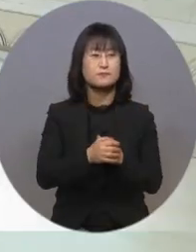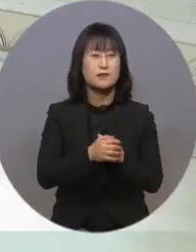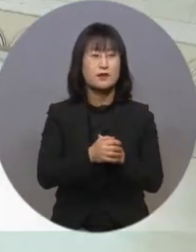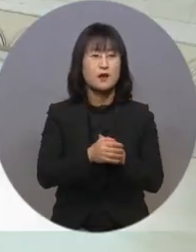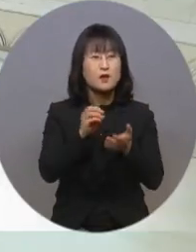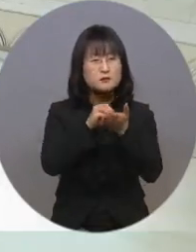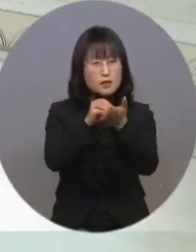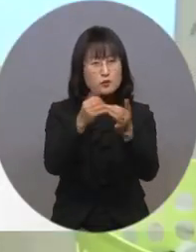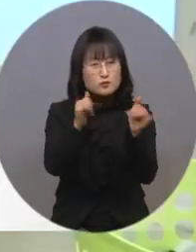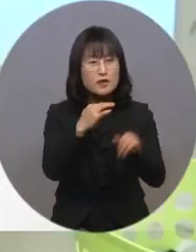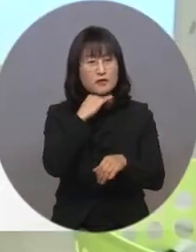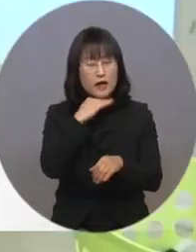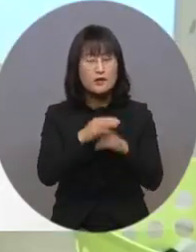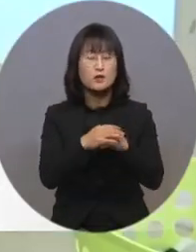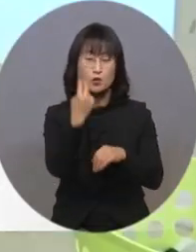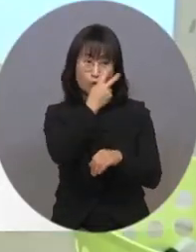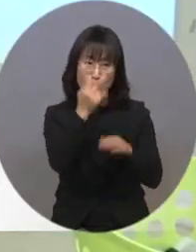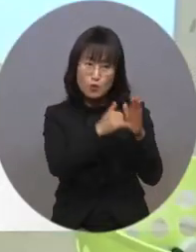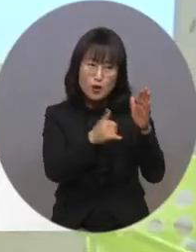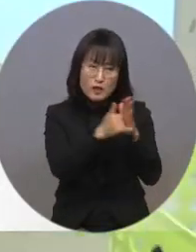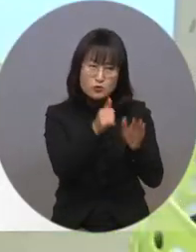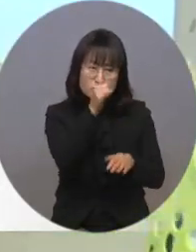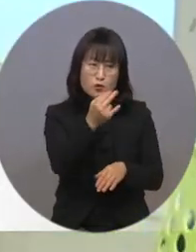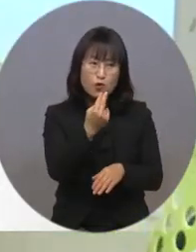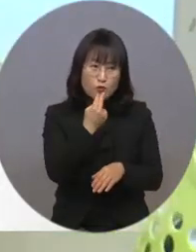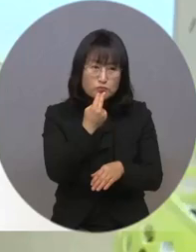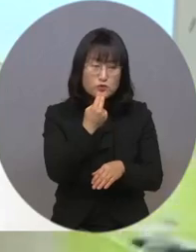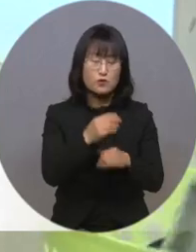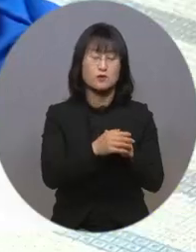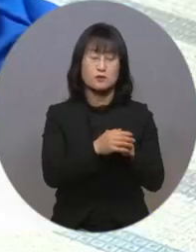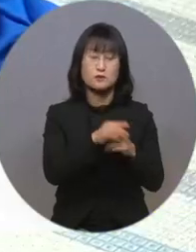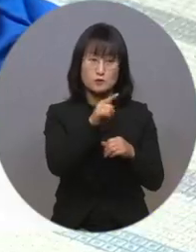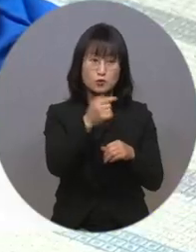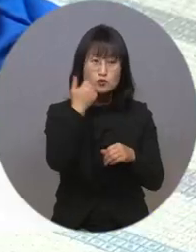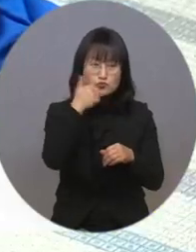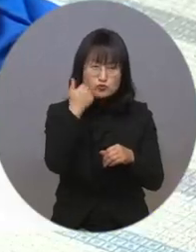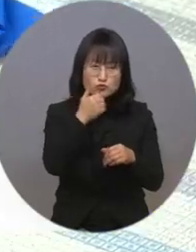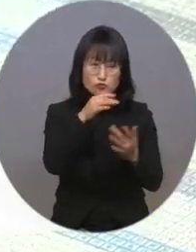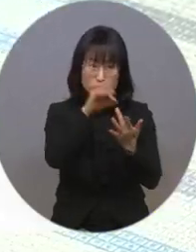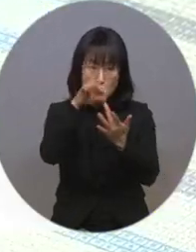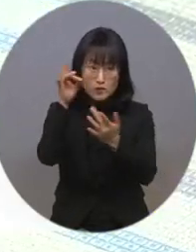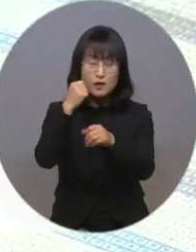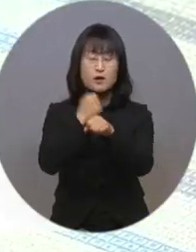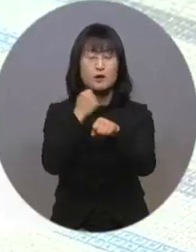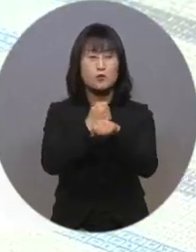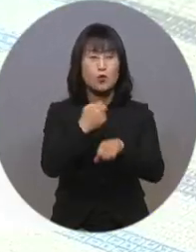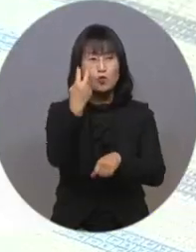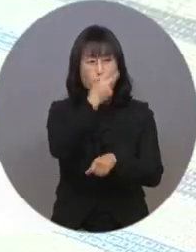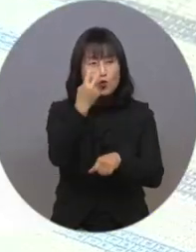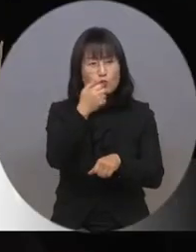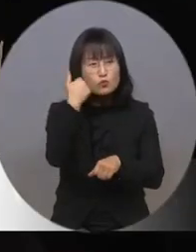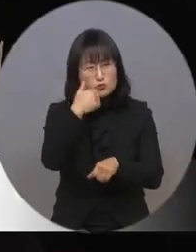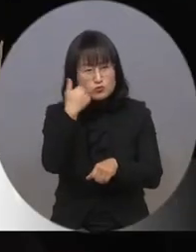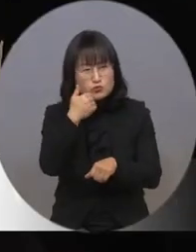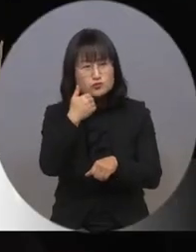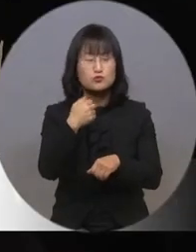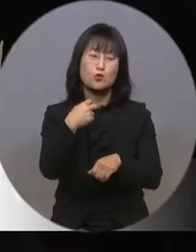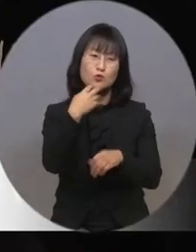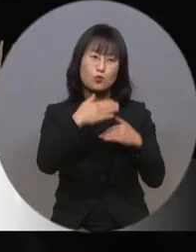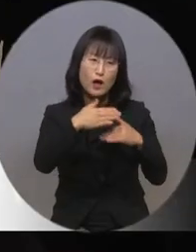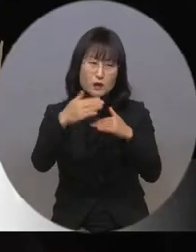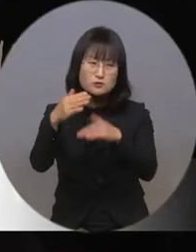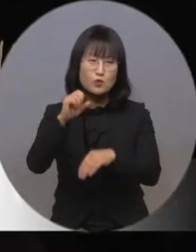나이와 돌봄 가족 여부 등을 통해 대상자인지를 파악하고 그 다음 돌봄 대상과 돌봄 과정에서의